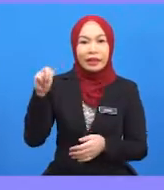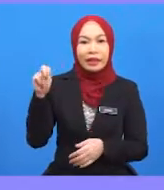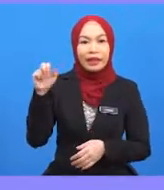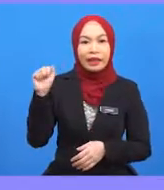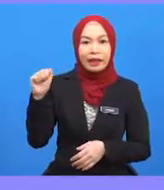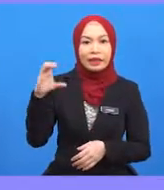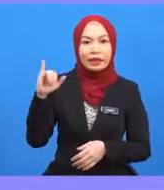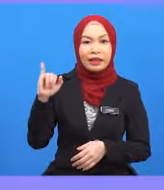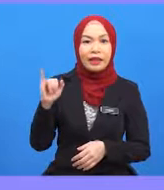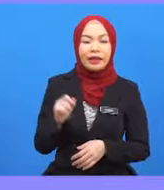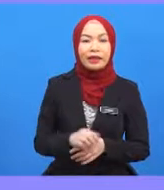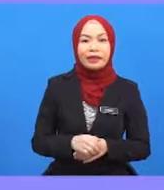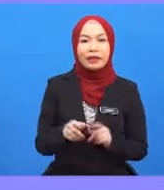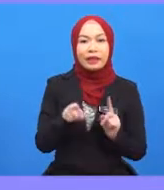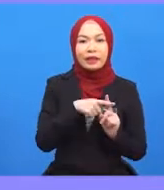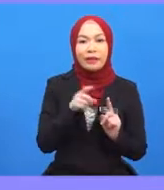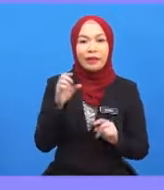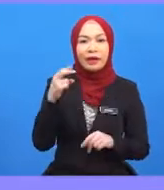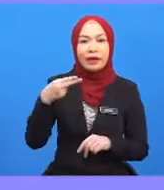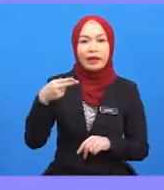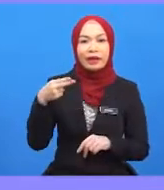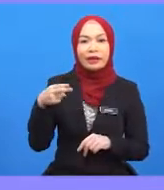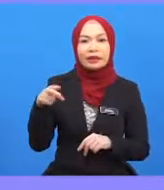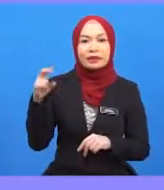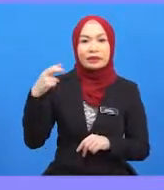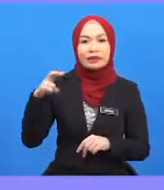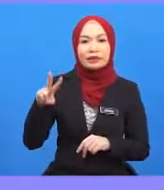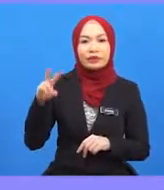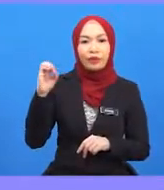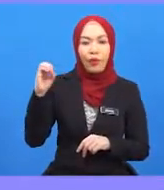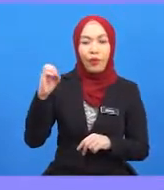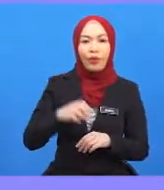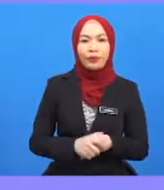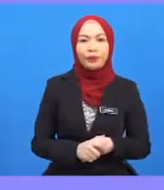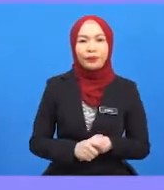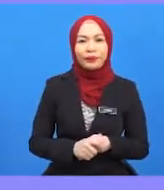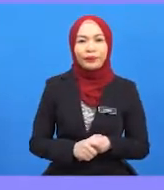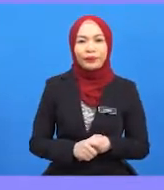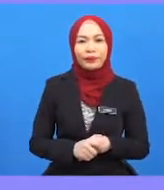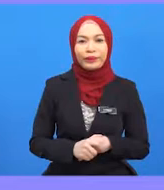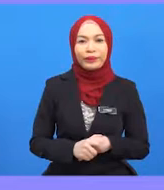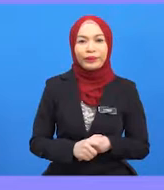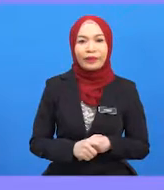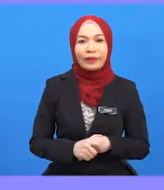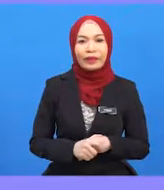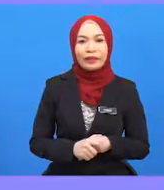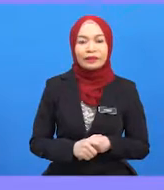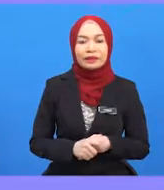air. Maka persamaan ionnya ialah 1 mol ion